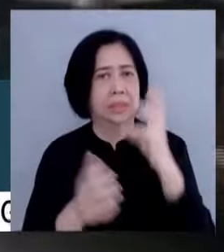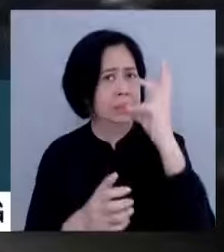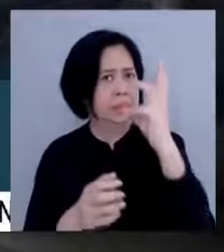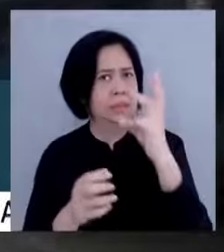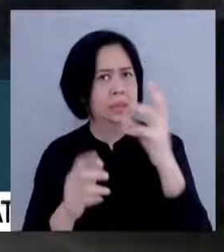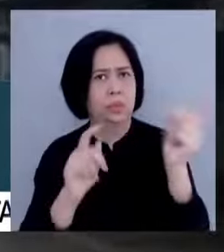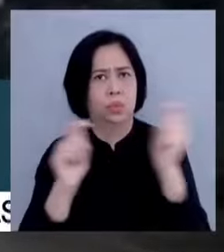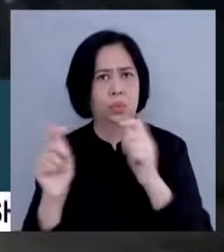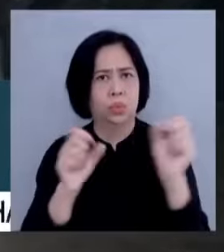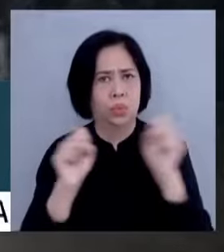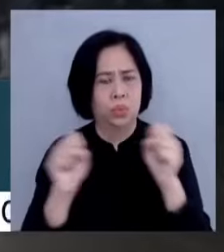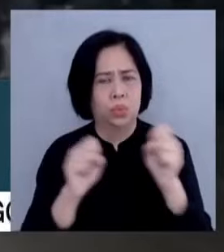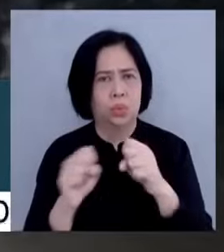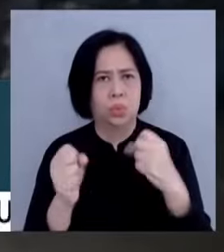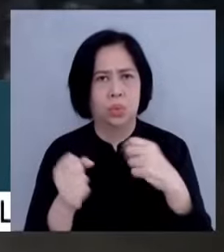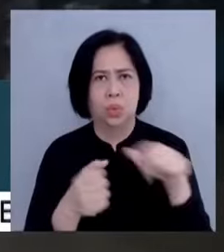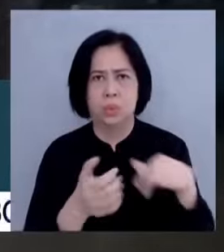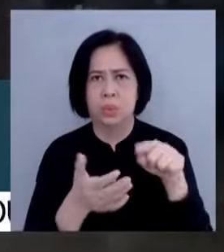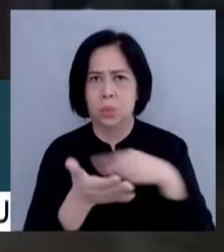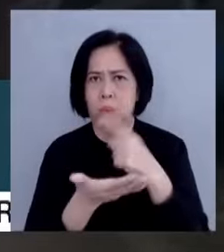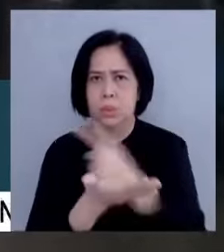the country in recent weeks.